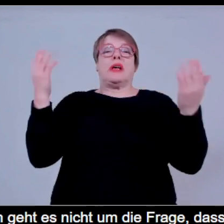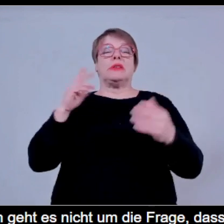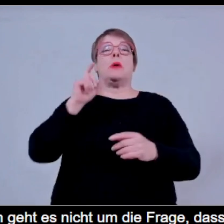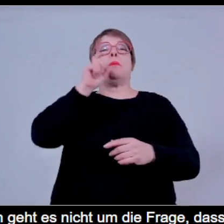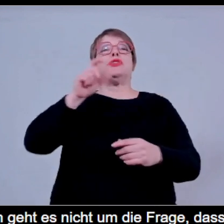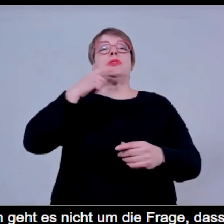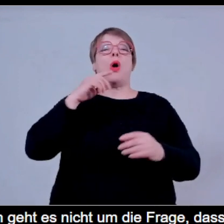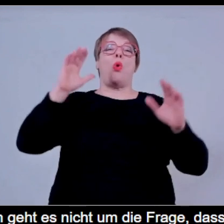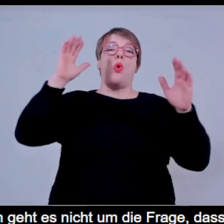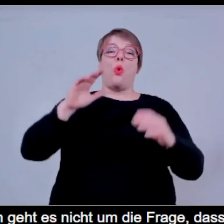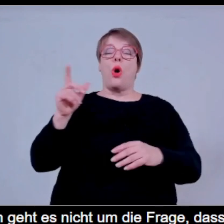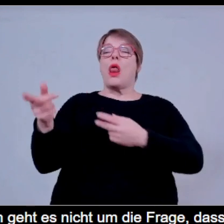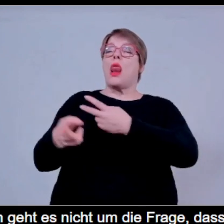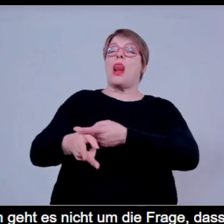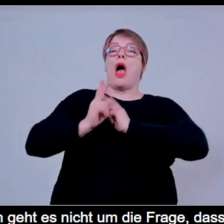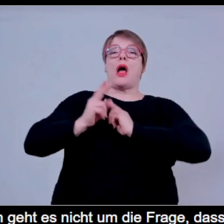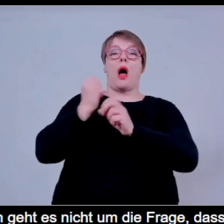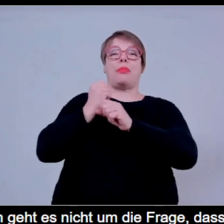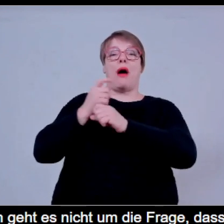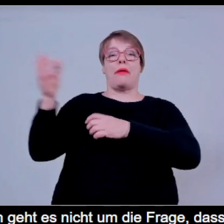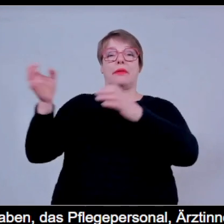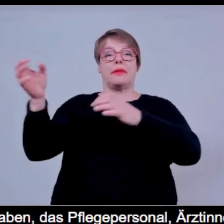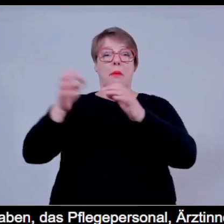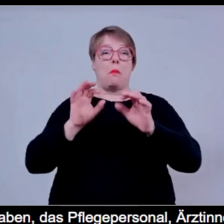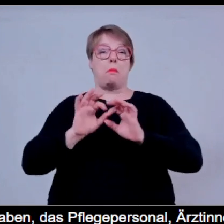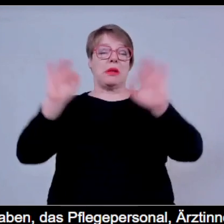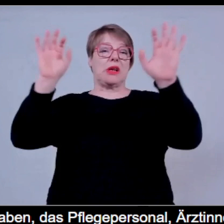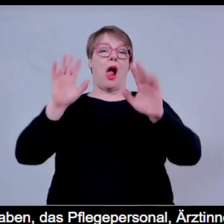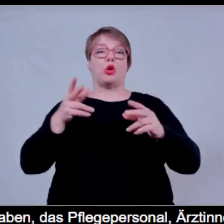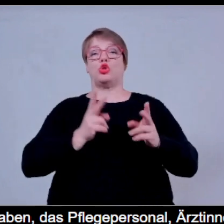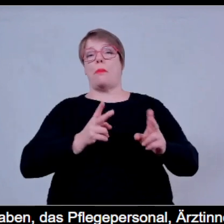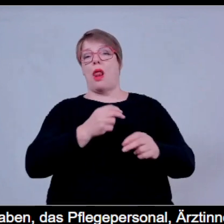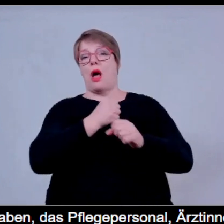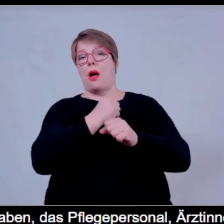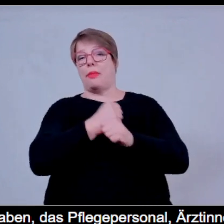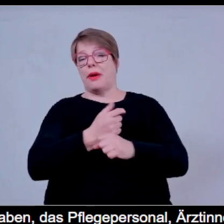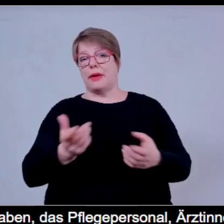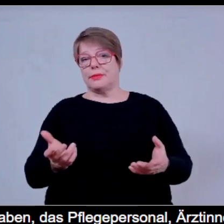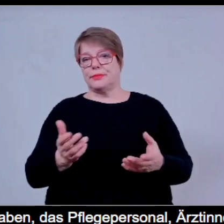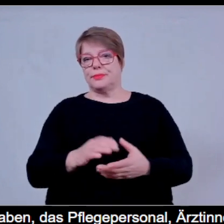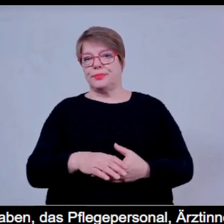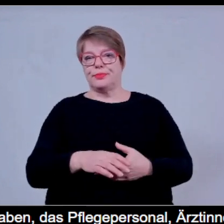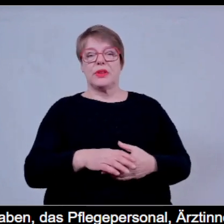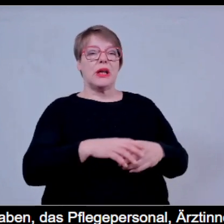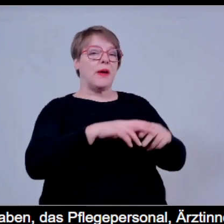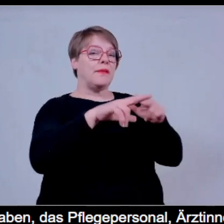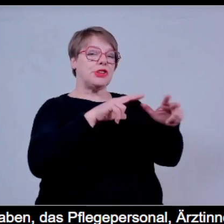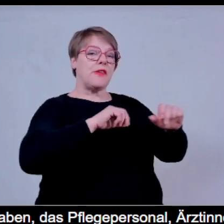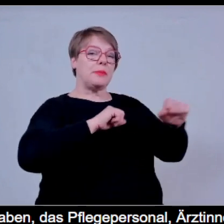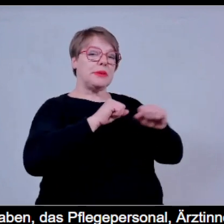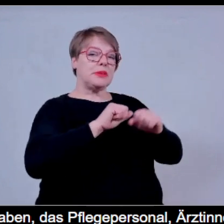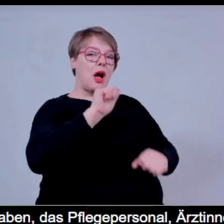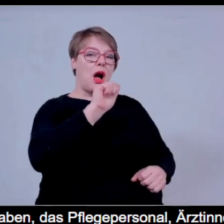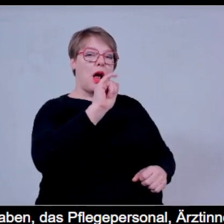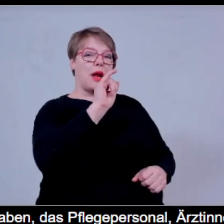passiert ist beim Ausbau der erneuerbaren Energien. Wir stehen ja mitten in einem beginnenden Windkraftboom, haben hier jetzt